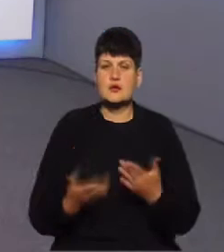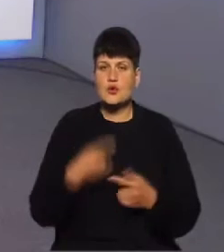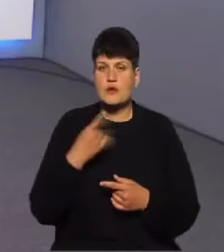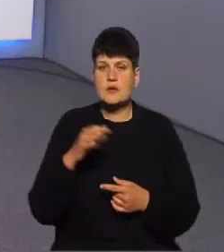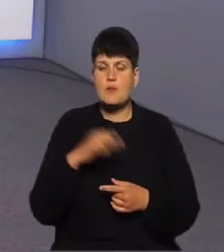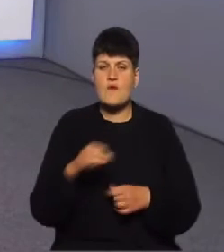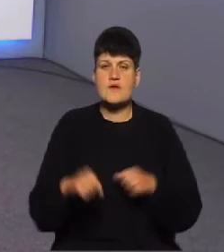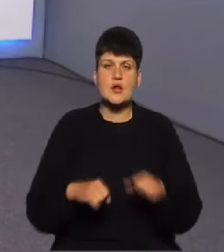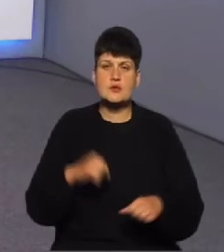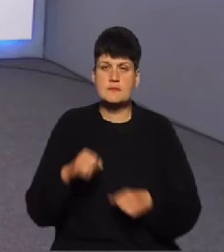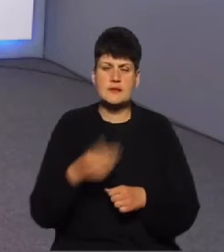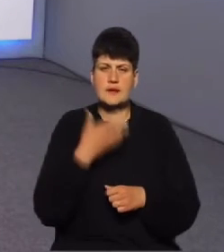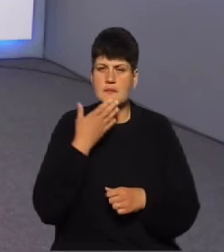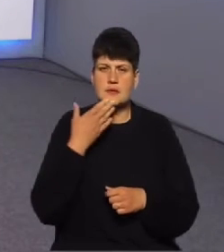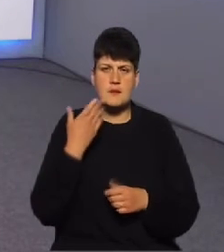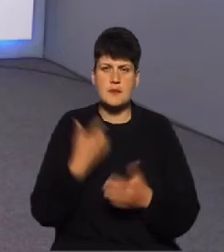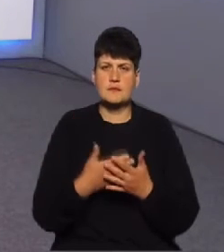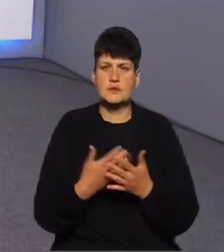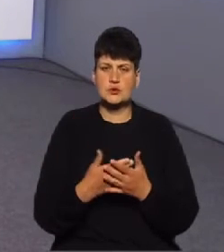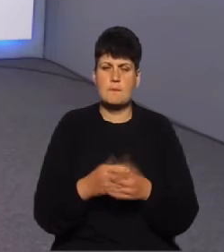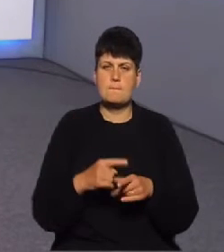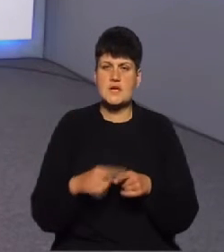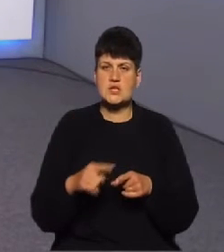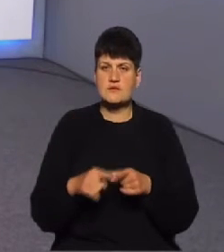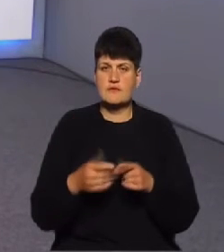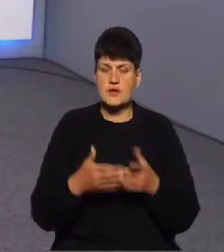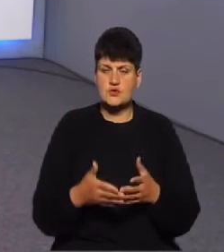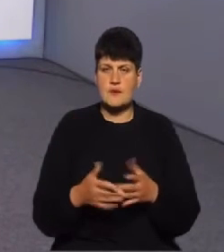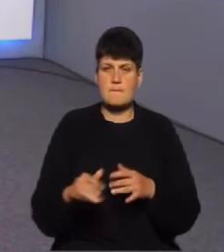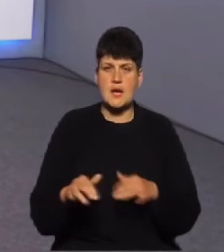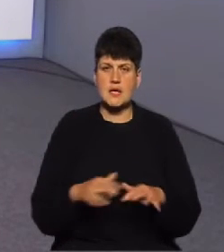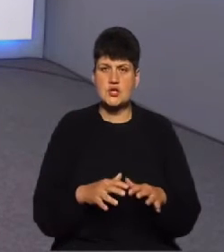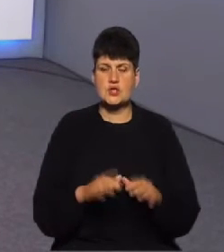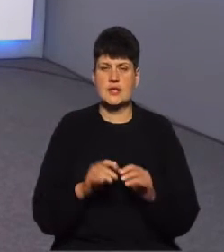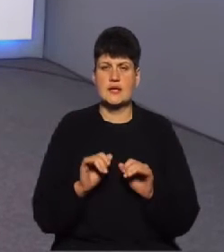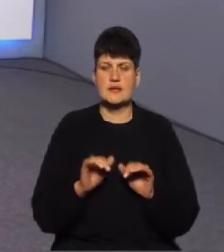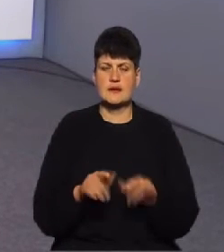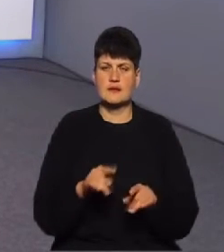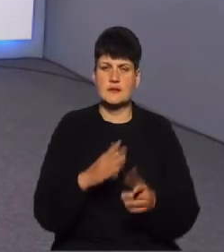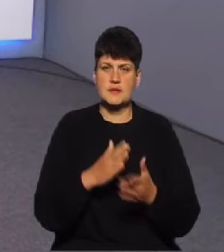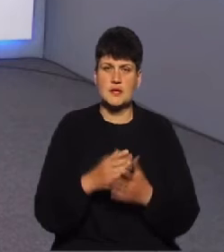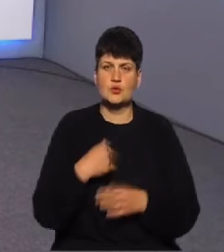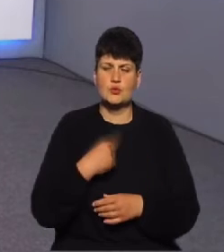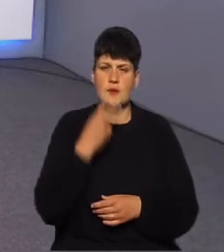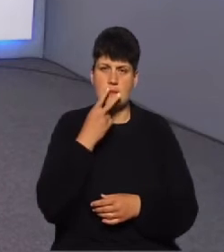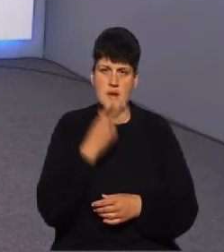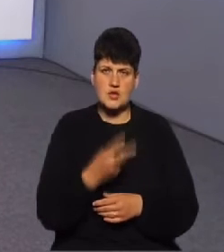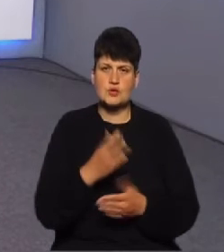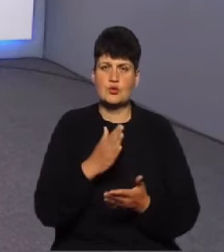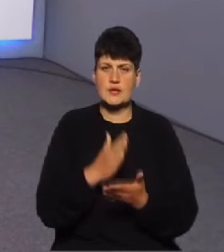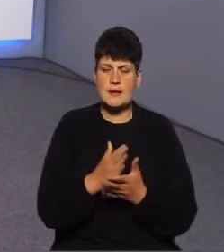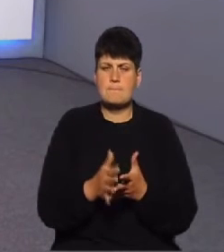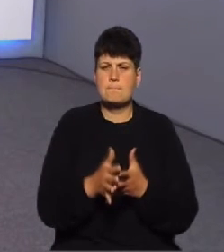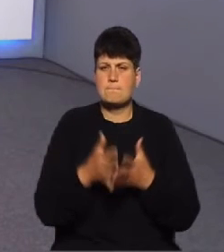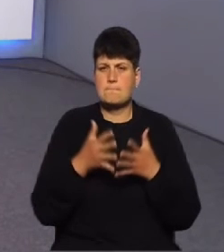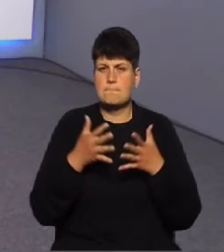немає якогось приладу, який би пришвидшував, скажімо так, механічна дія все-таки там є. Тут ми бачимо, є більше, я б